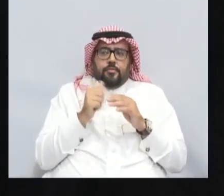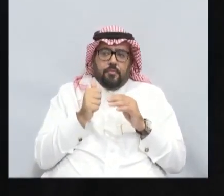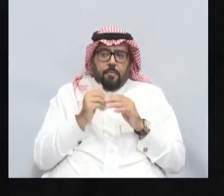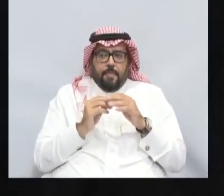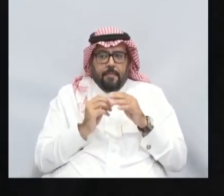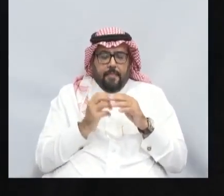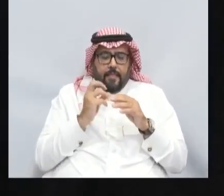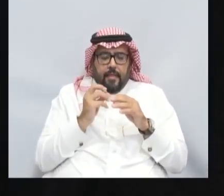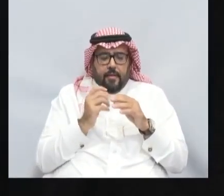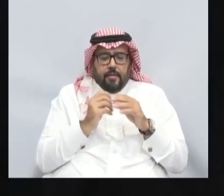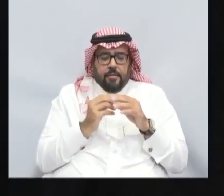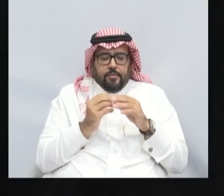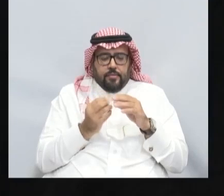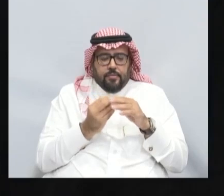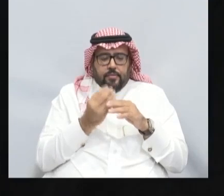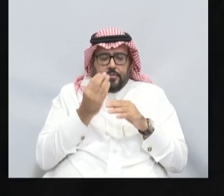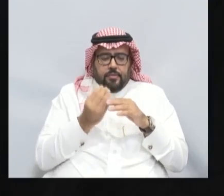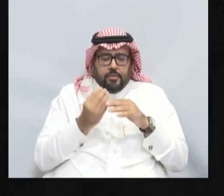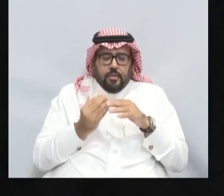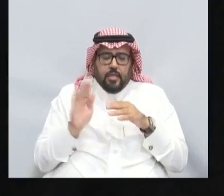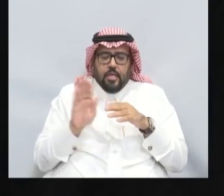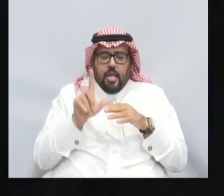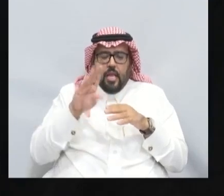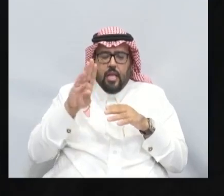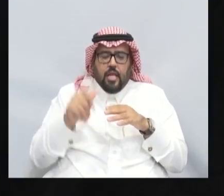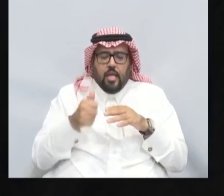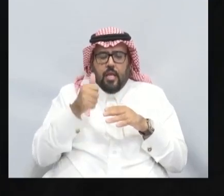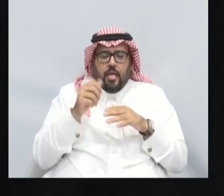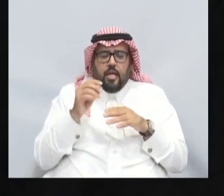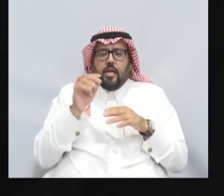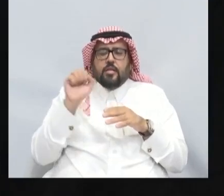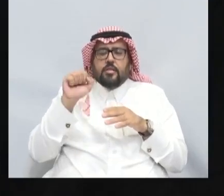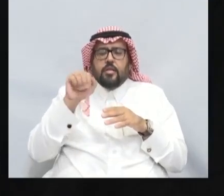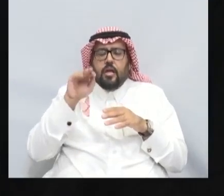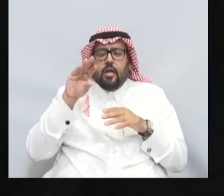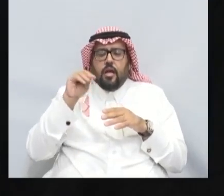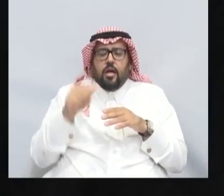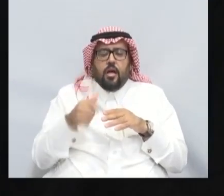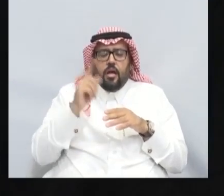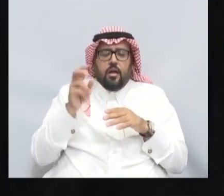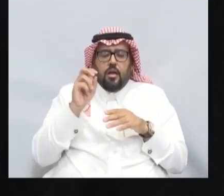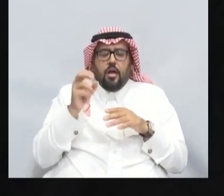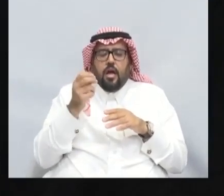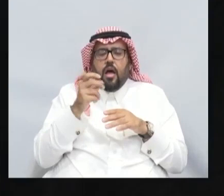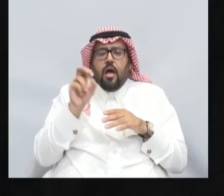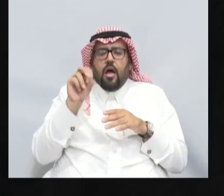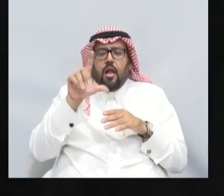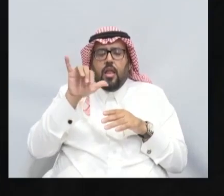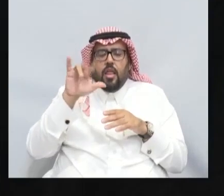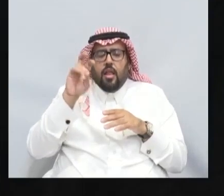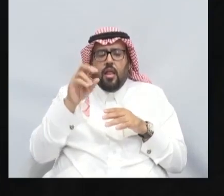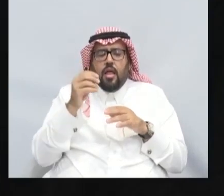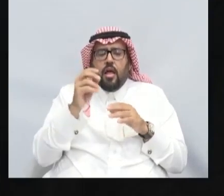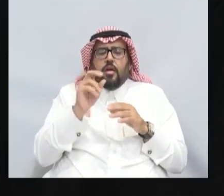أحسنتم، إذا هي تخرج منها سيليكا، تخرج منها صهارة قليلة بماذا؟ قليلة بالسيليكا، غنية